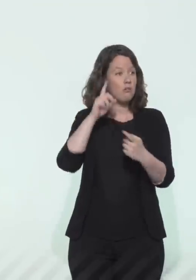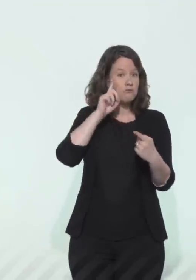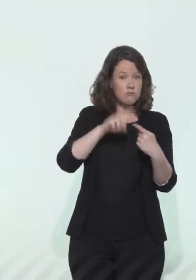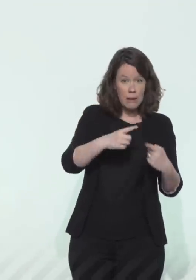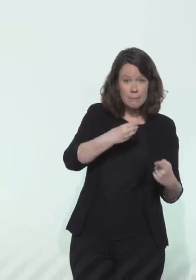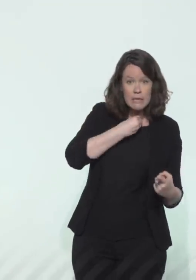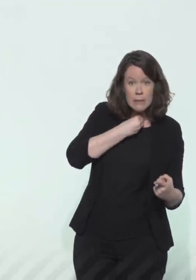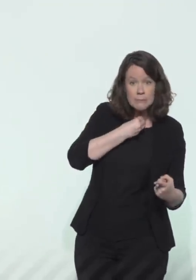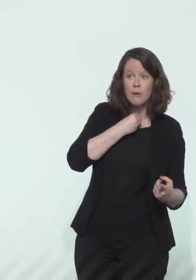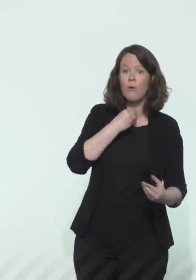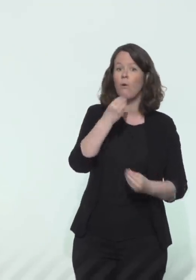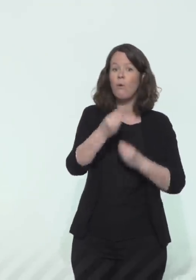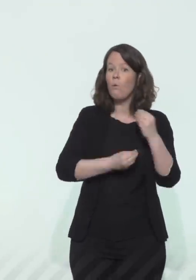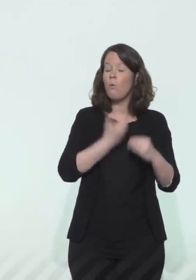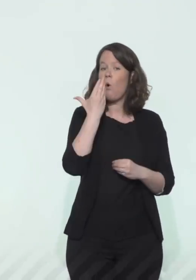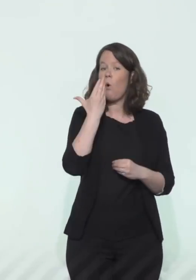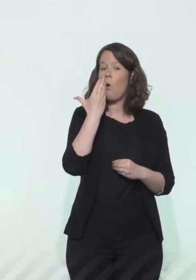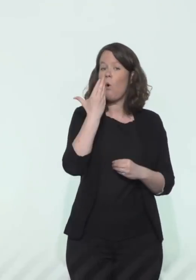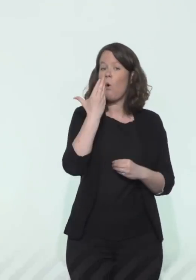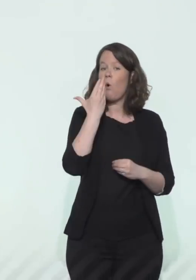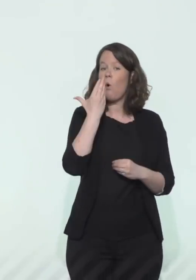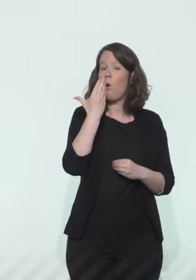capables de nous faire remonter des informations.